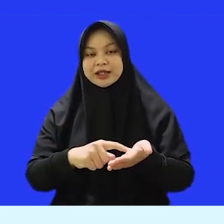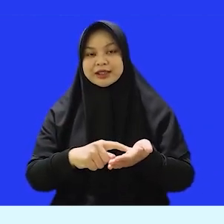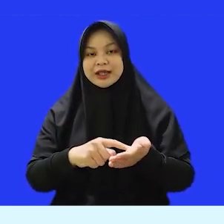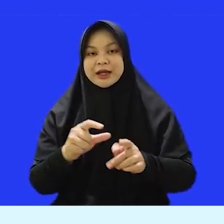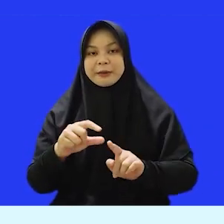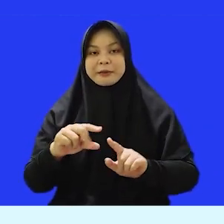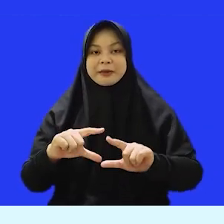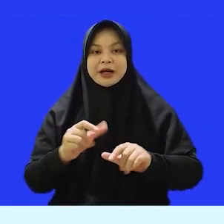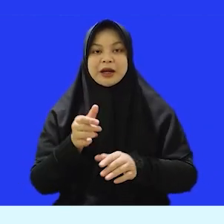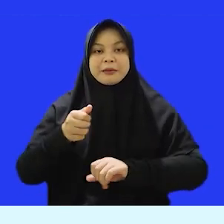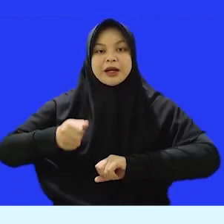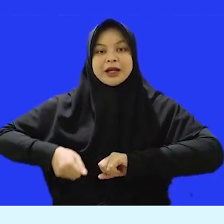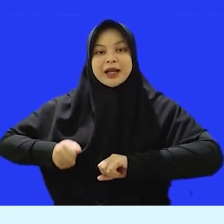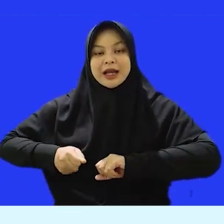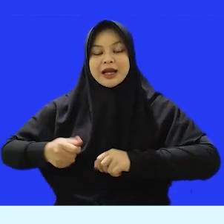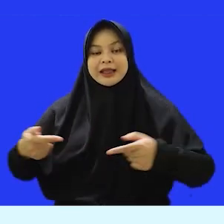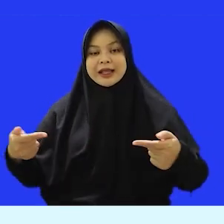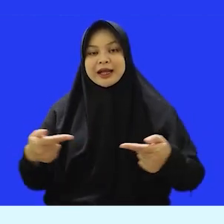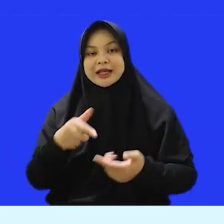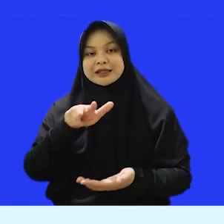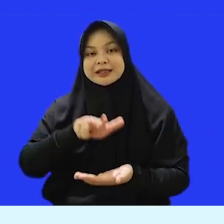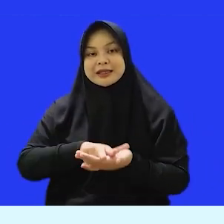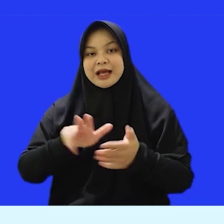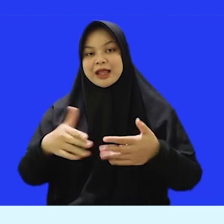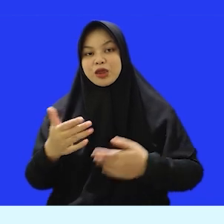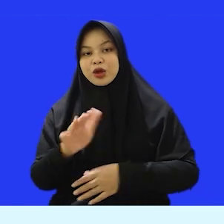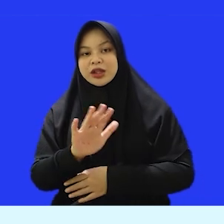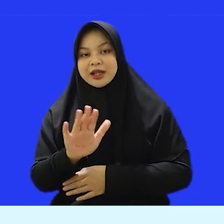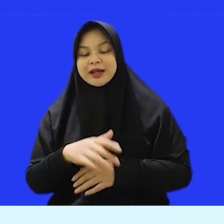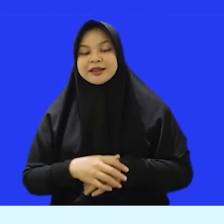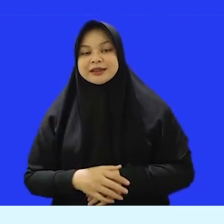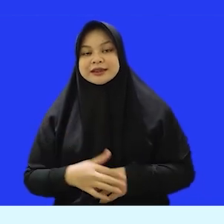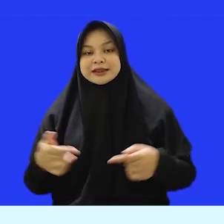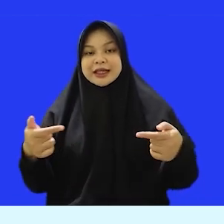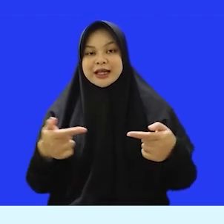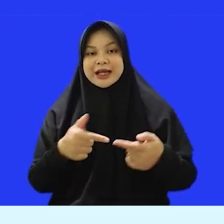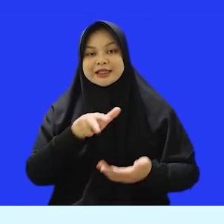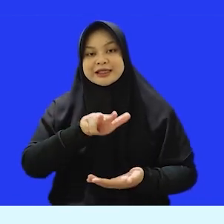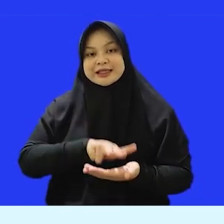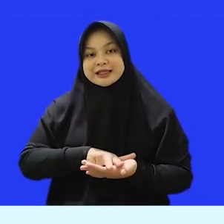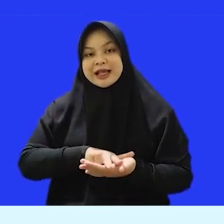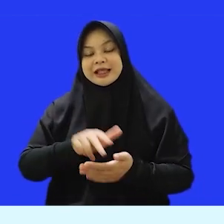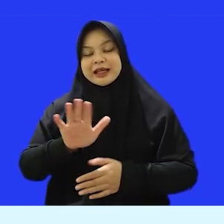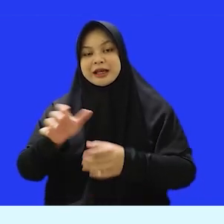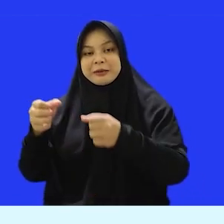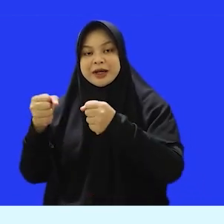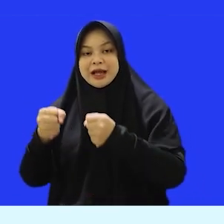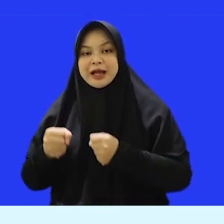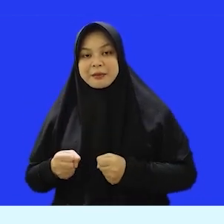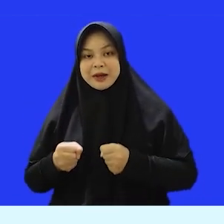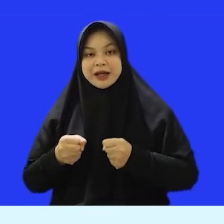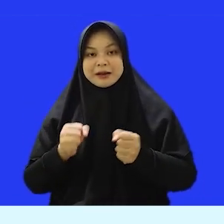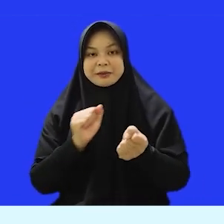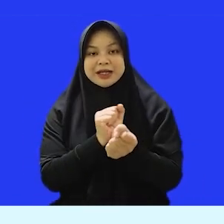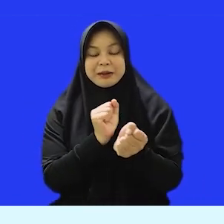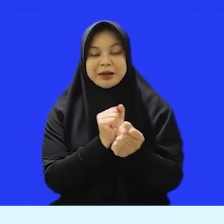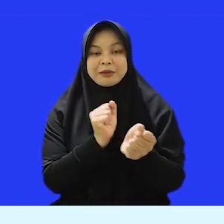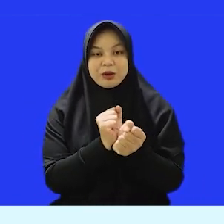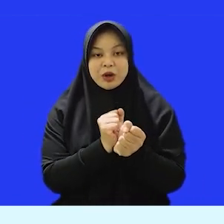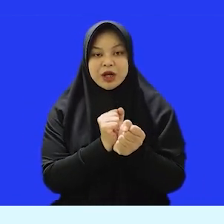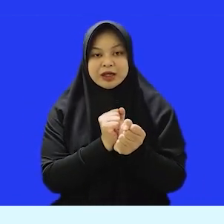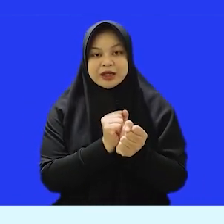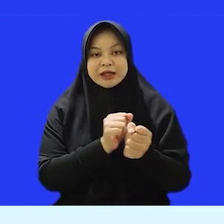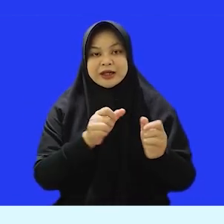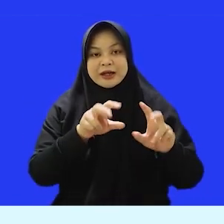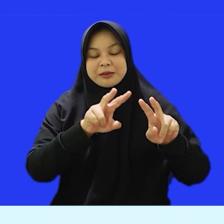dengan sah atau tidaknya pemeriksaan, tentang sah atau tidaknya penangkapan, penahanan, penggeledahan,